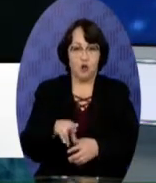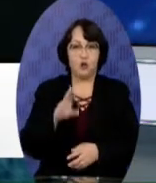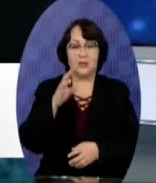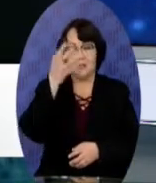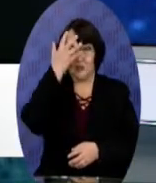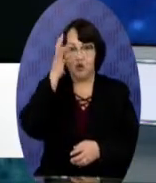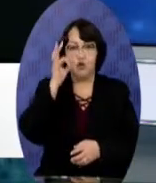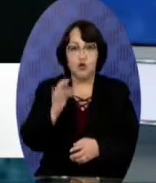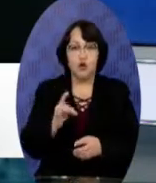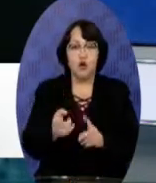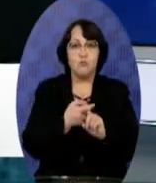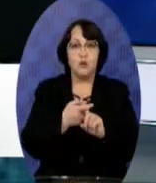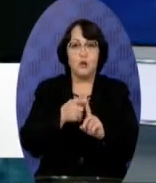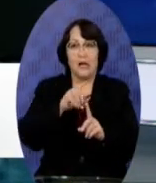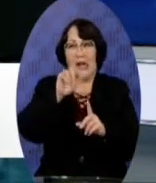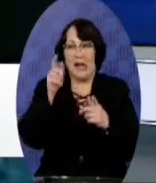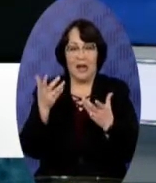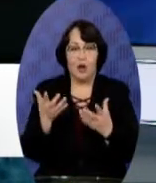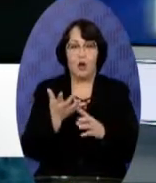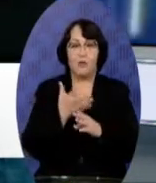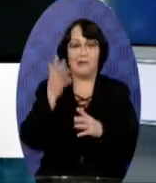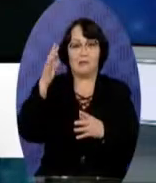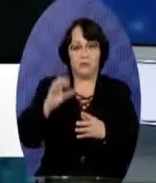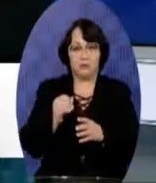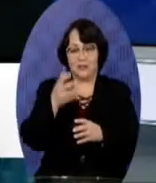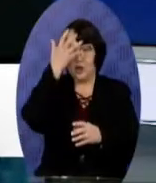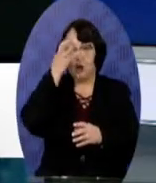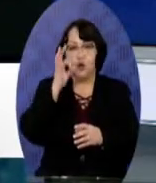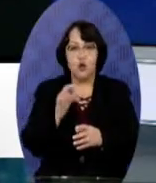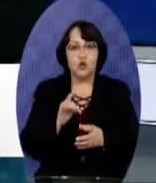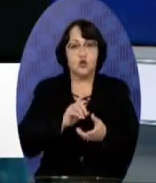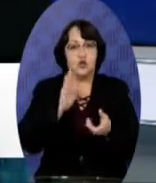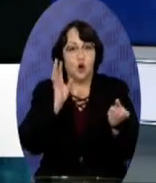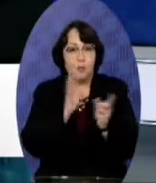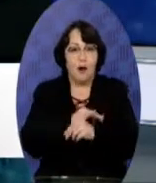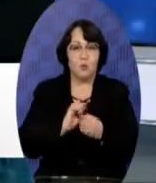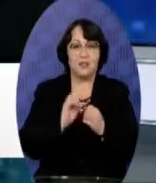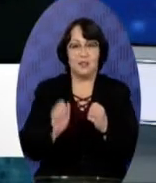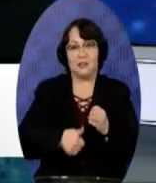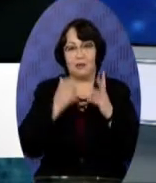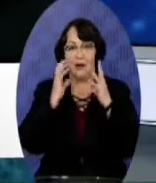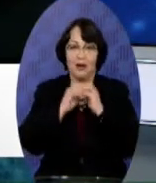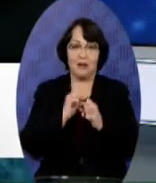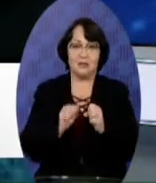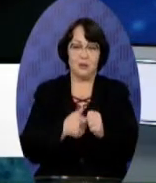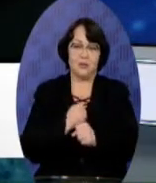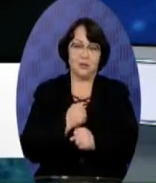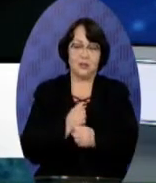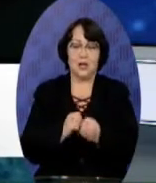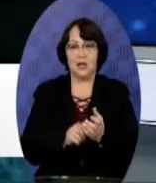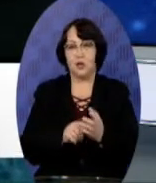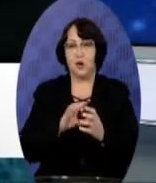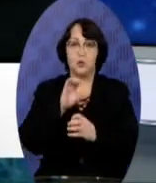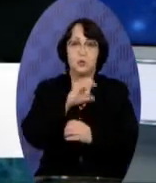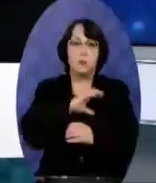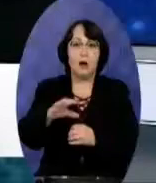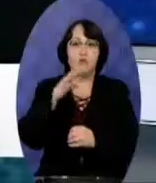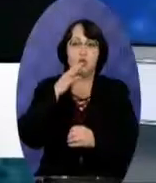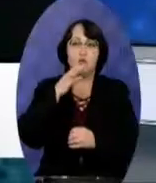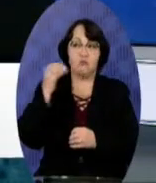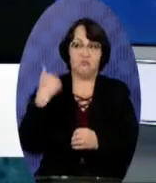тодорхой эрсдлүүдийг бууруулахын тулд засгийн газар үрийн менежментийн талд идэвхтэй ажиллах хэрэгтэй гэж олон улсын байгууллагуудаас манай сануулж байгаа юм.